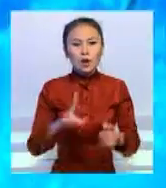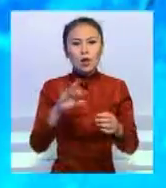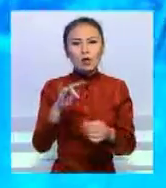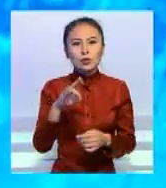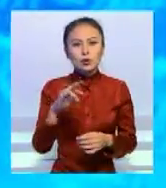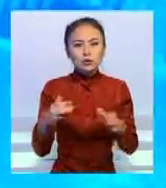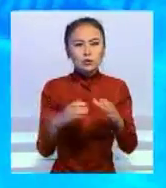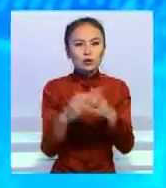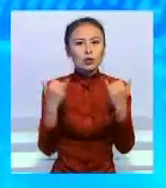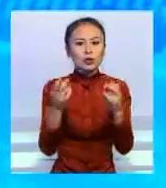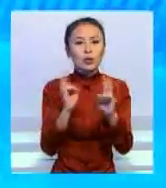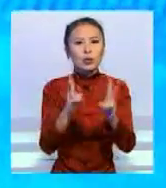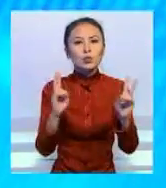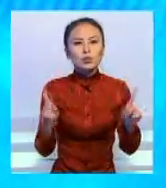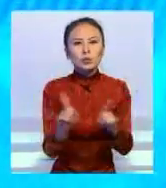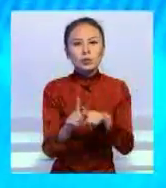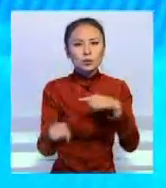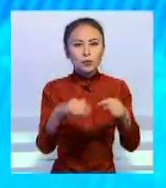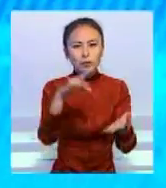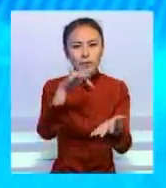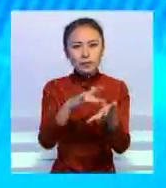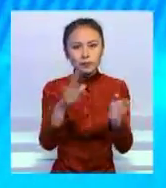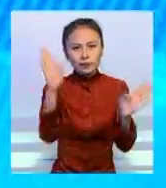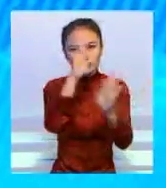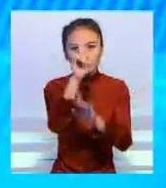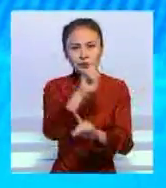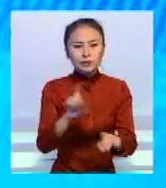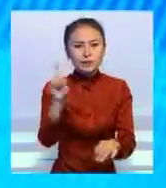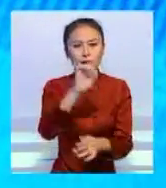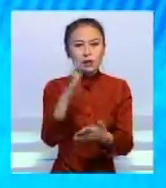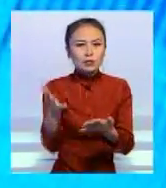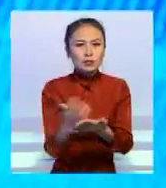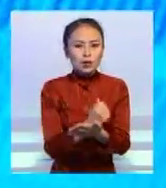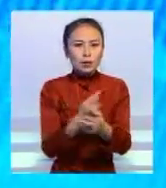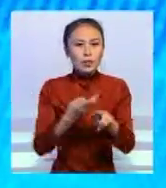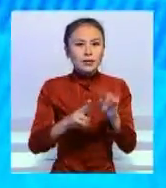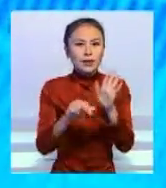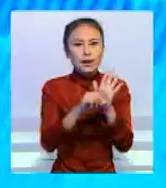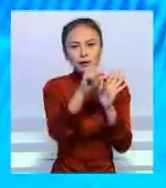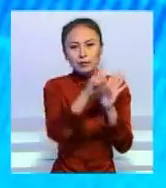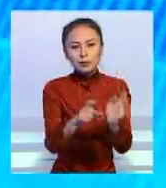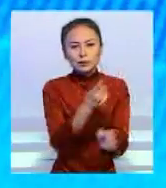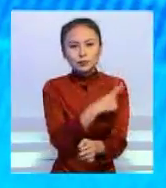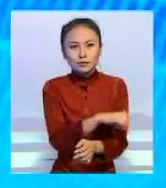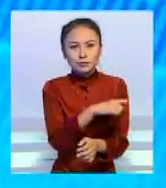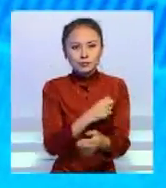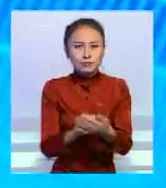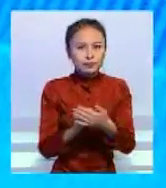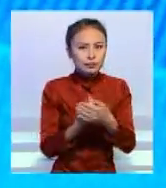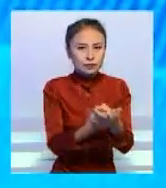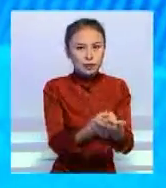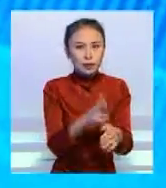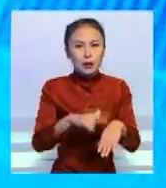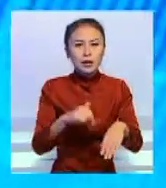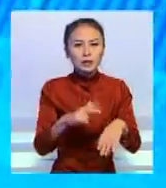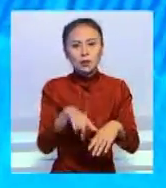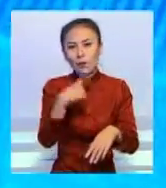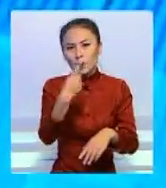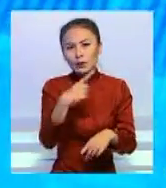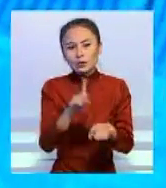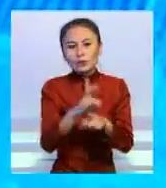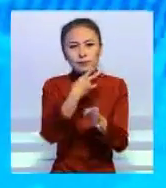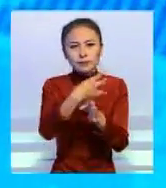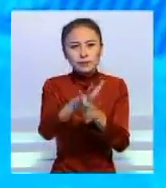Лондонда әлдегімдер сауда орталығының маңында ауаға улы зат шашты. Соның салдарынан 6 адам медициналық көмекке жүгінген. Полицейлердің